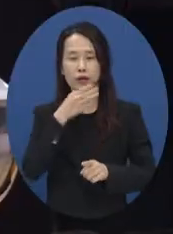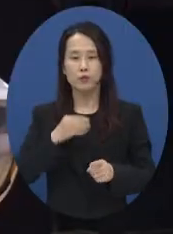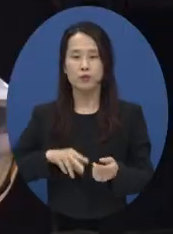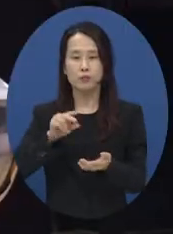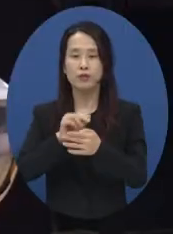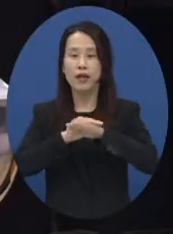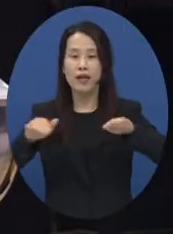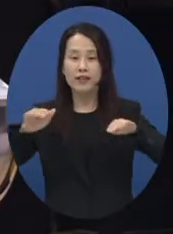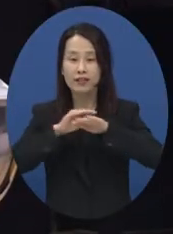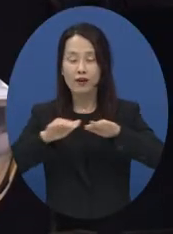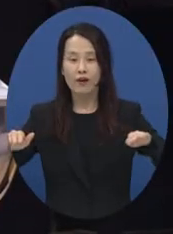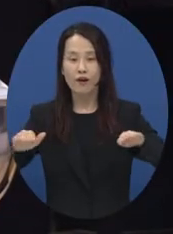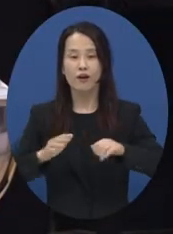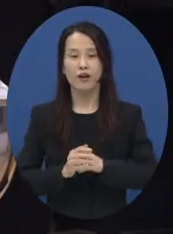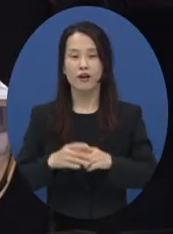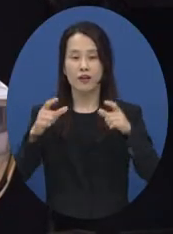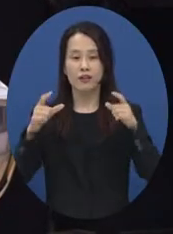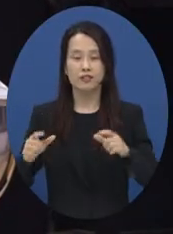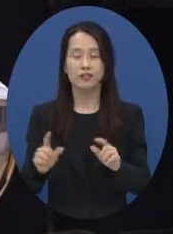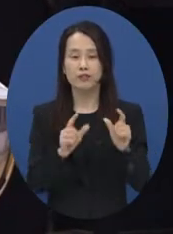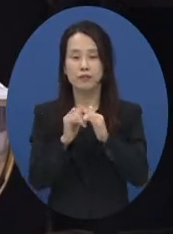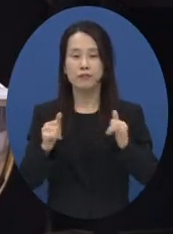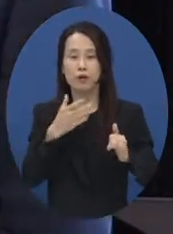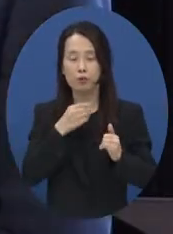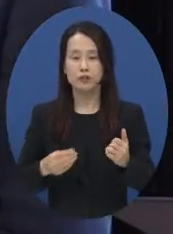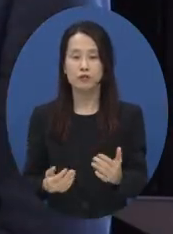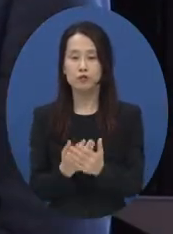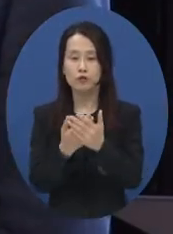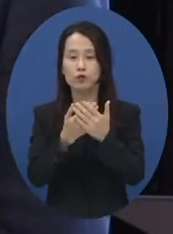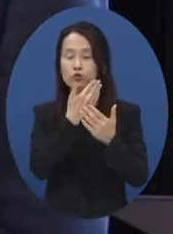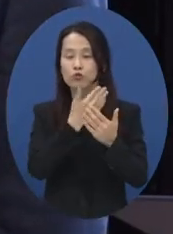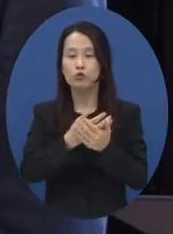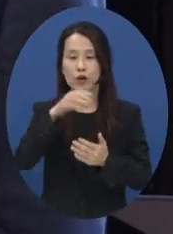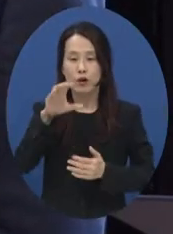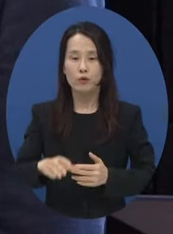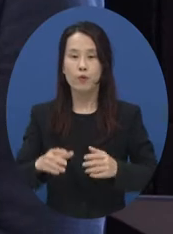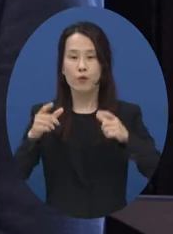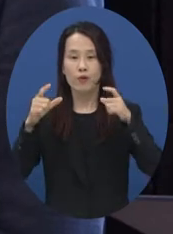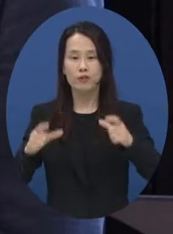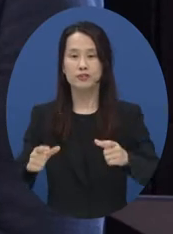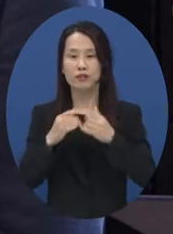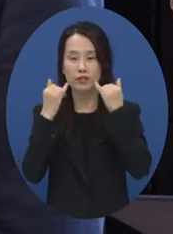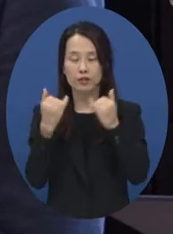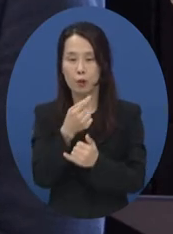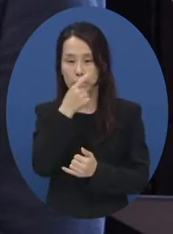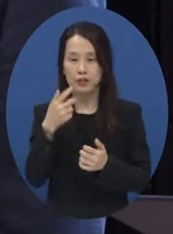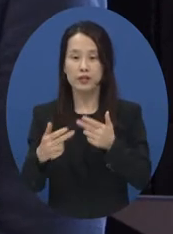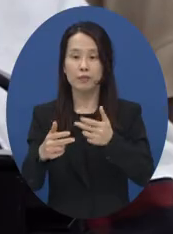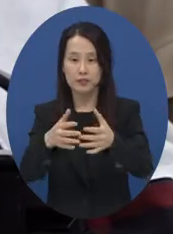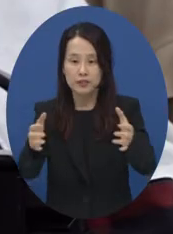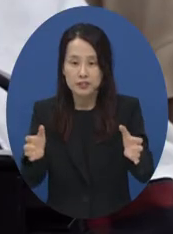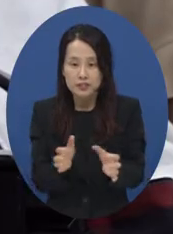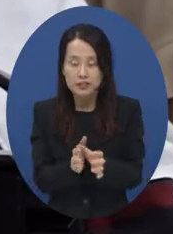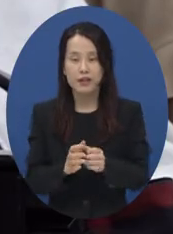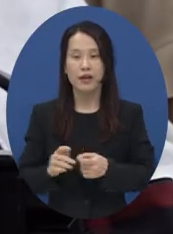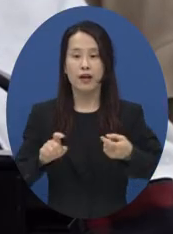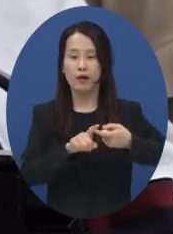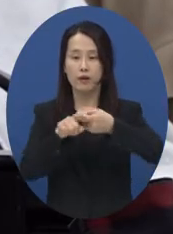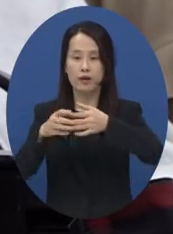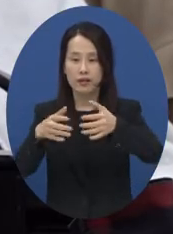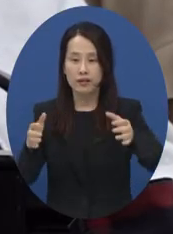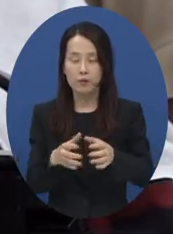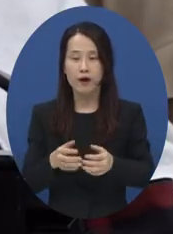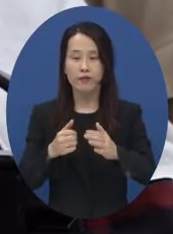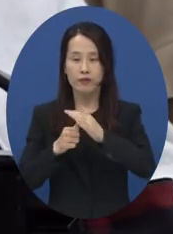논의하고 해결해가는 지역 주민의 복지 증진을 위한 구심점인 지역사회 보장 협의체. 사회보장 관계 기관과 단체,